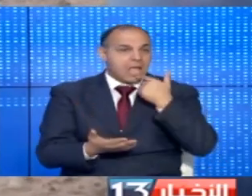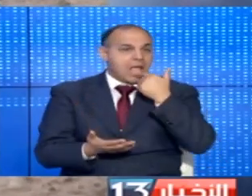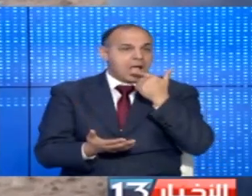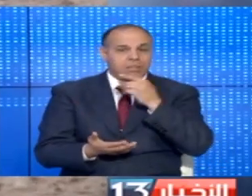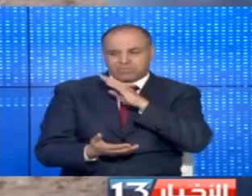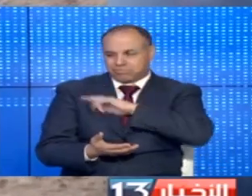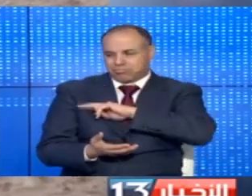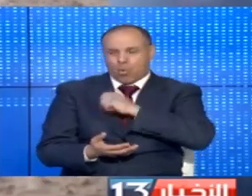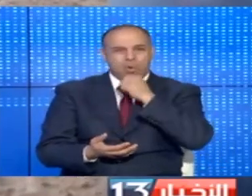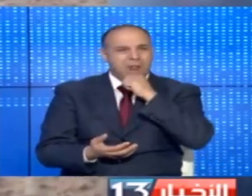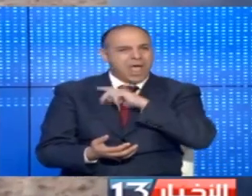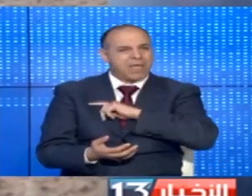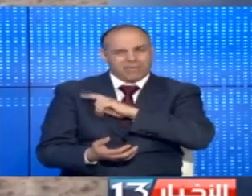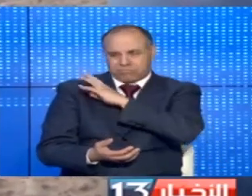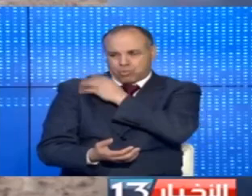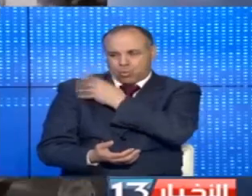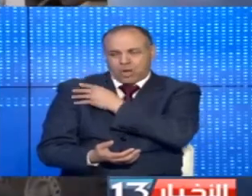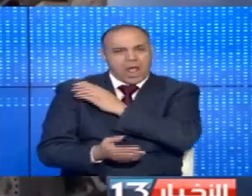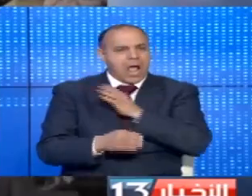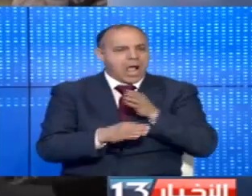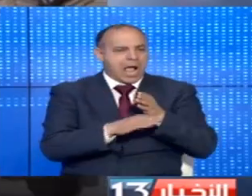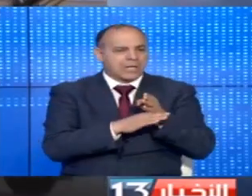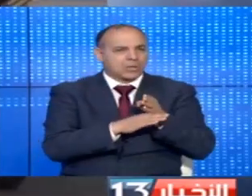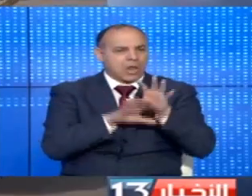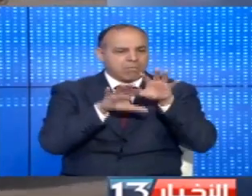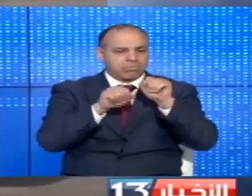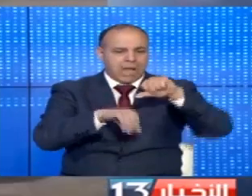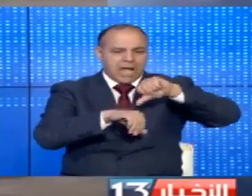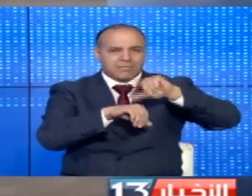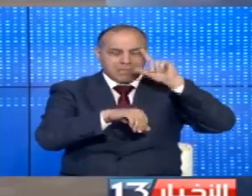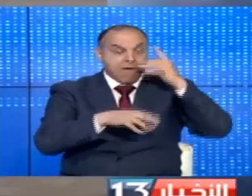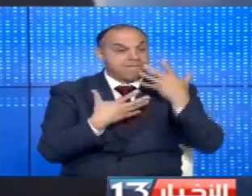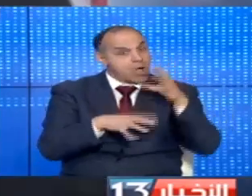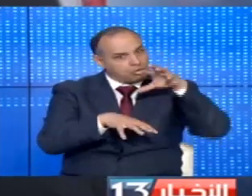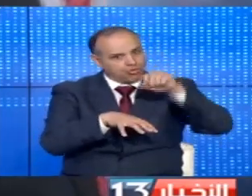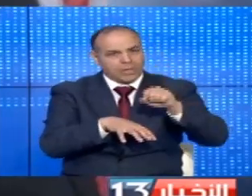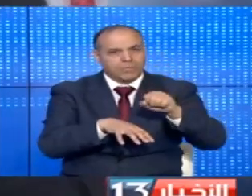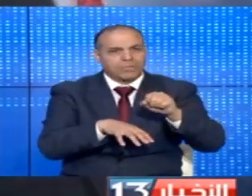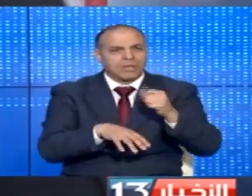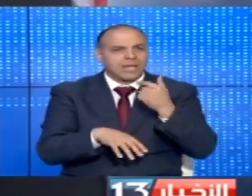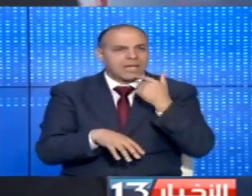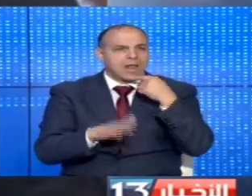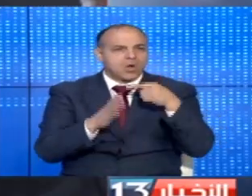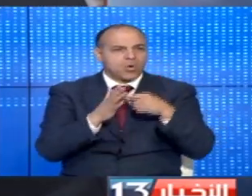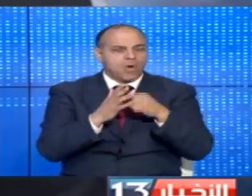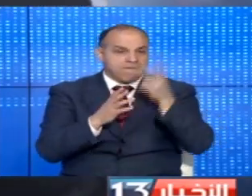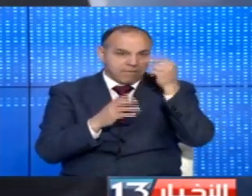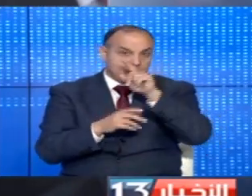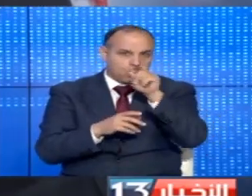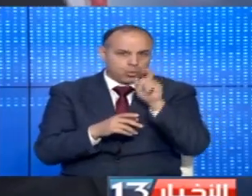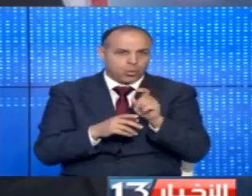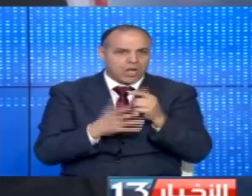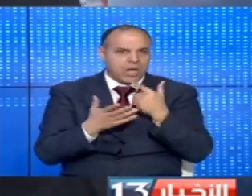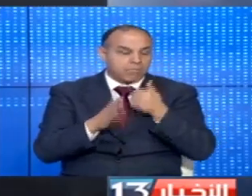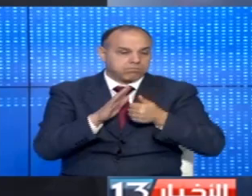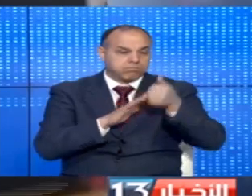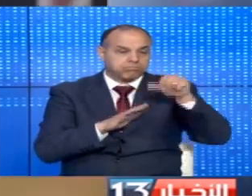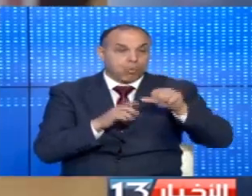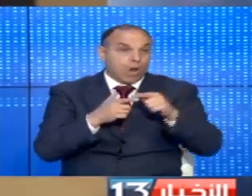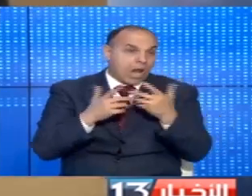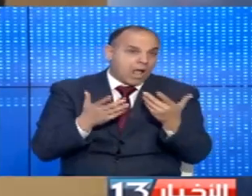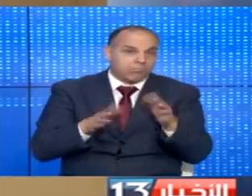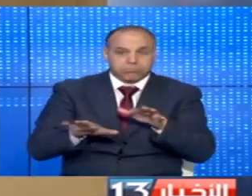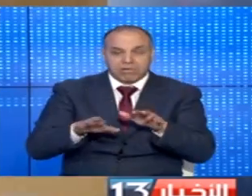خليفه حفتر على مواصله عمليته العسكريه للسيطره على العاصمه طرابلس يضع نقاط استفهام حول مدى نجاح ونجاحه